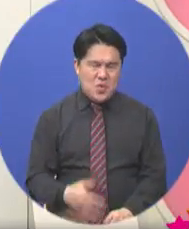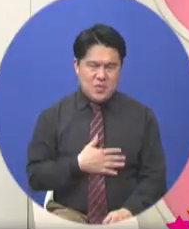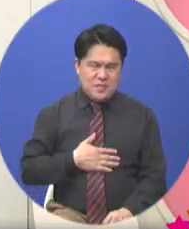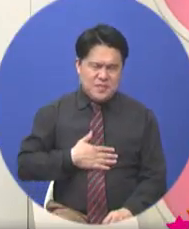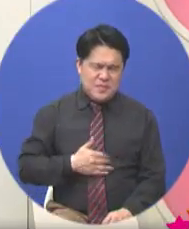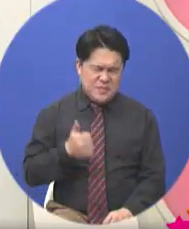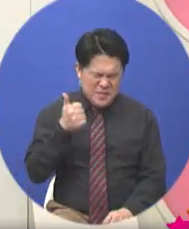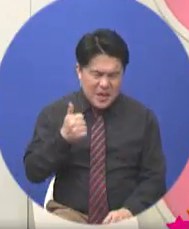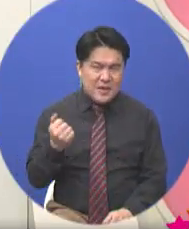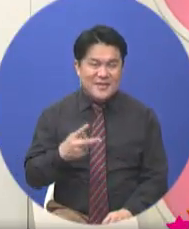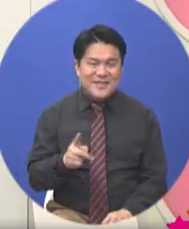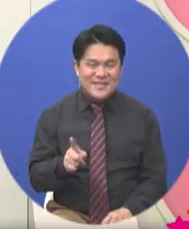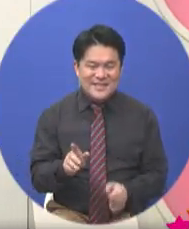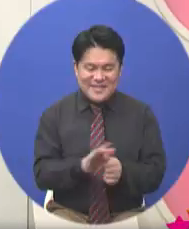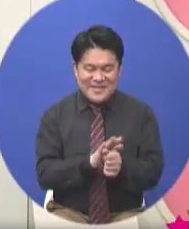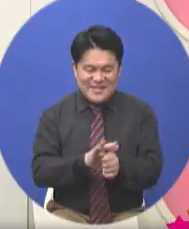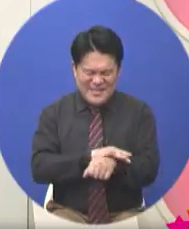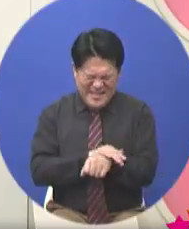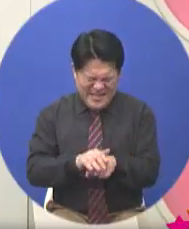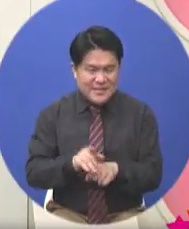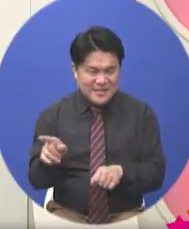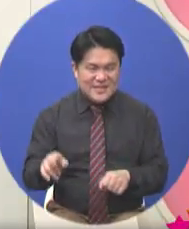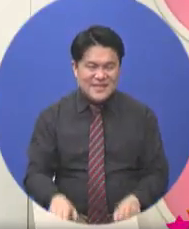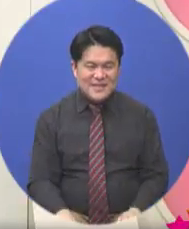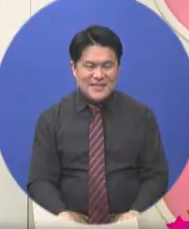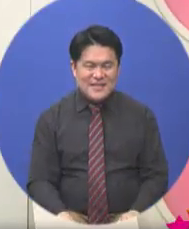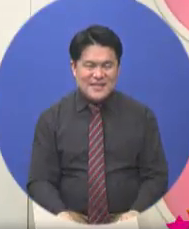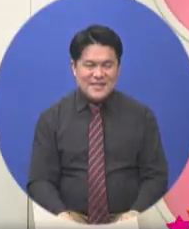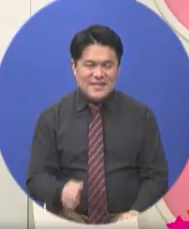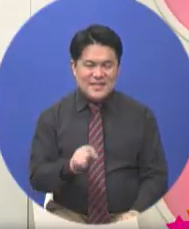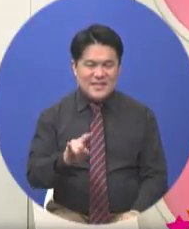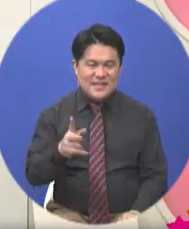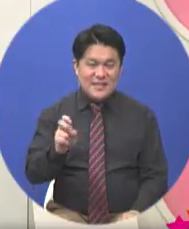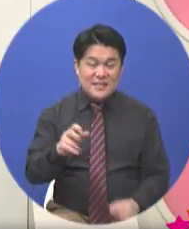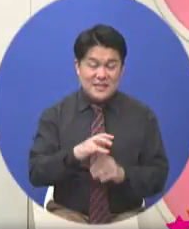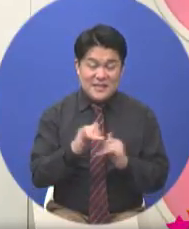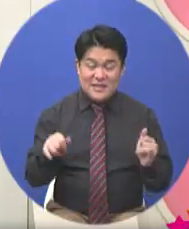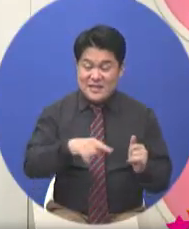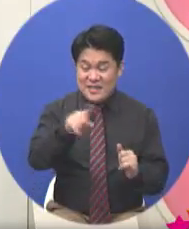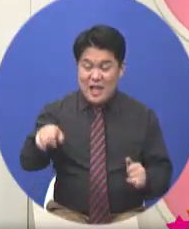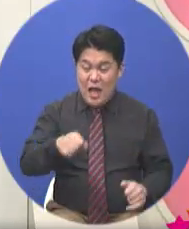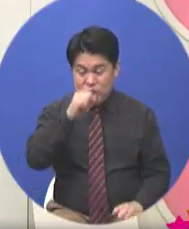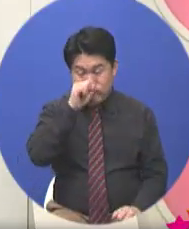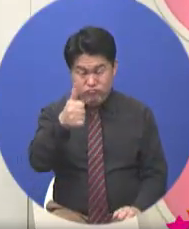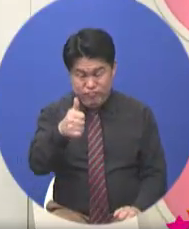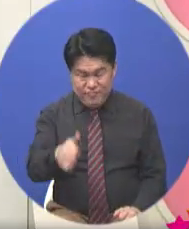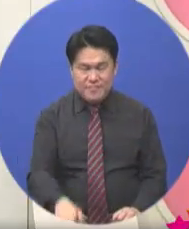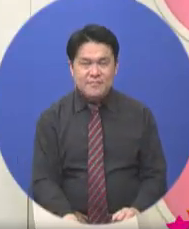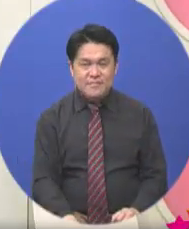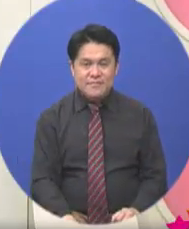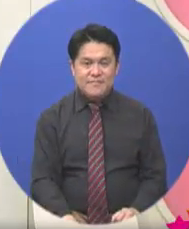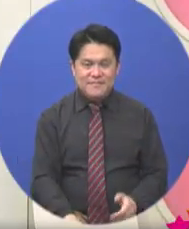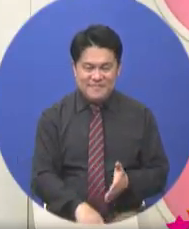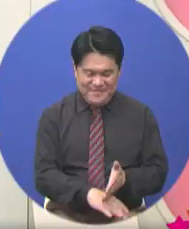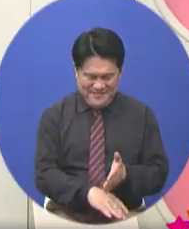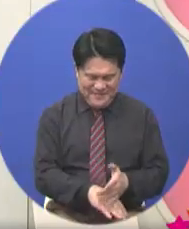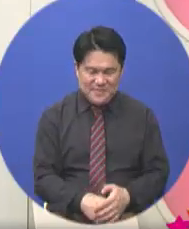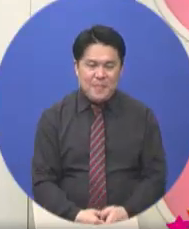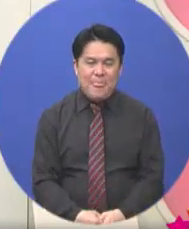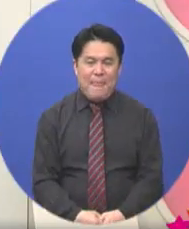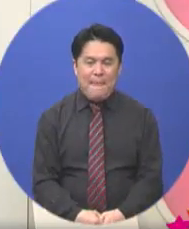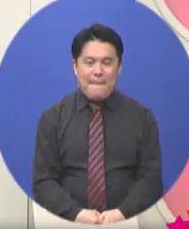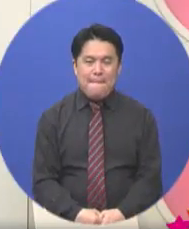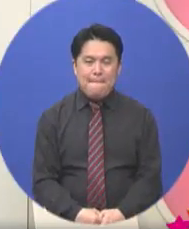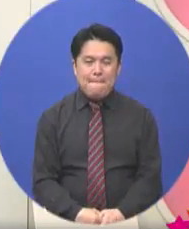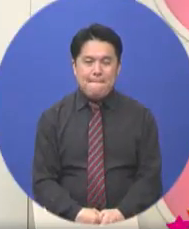인정도 많고 배품을 많이 하는 분인데 해남 분들이 참 좋아요, 아주. 예. 맞아요. 네. 감사합니다.